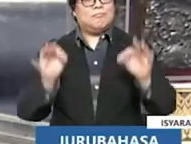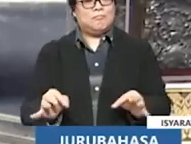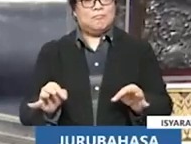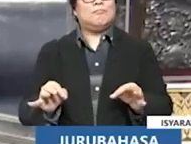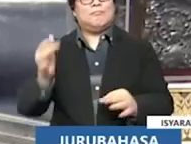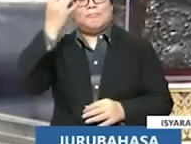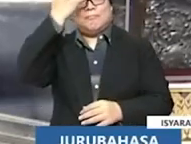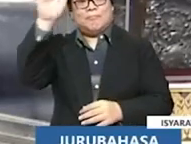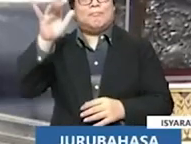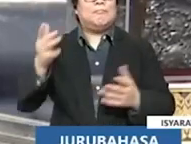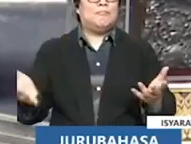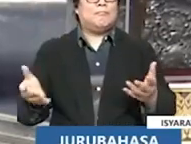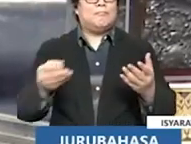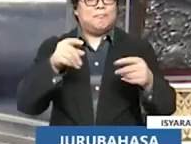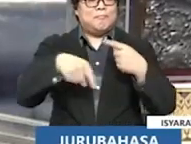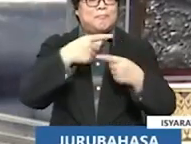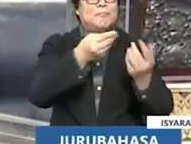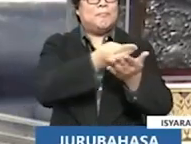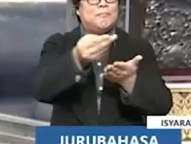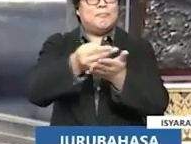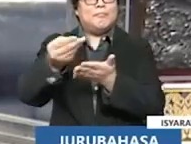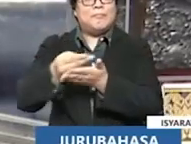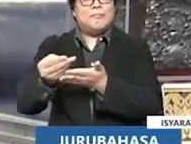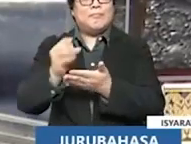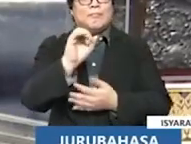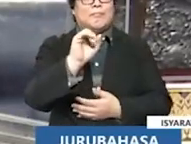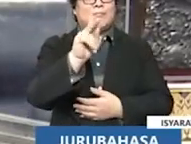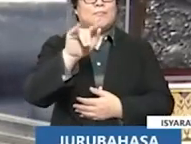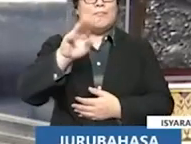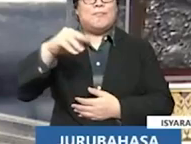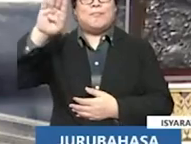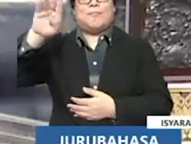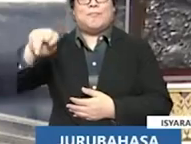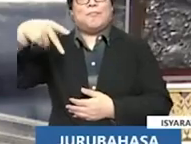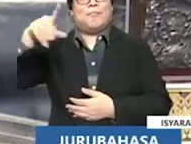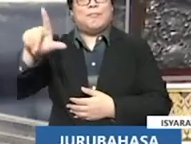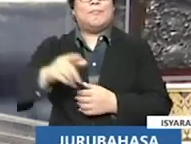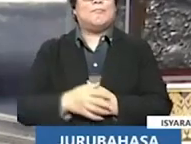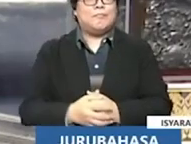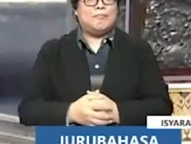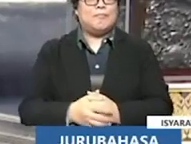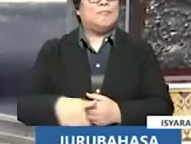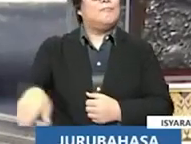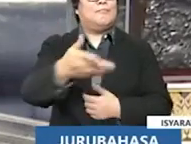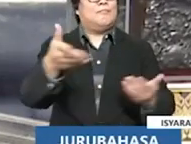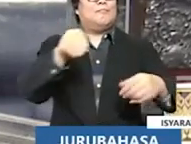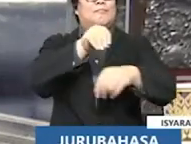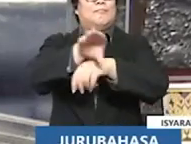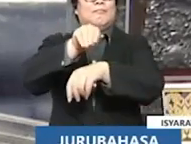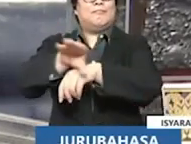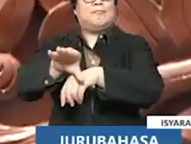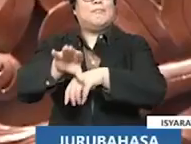yang bijak dalam melakukan pembelian yang membabitkan skim BNPL. Dalam hal ini, orang ramai dinasihati